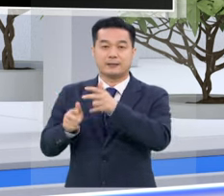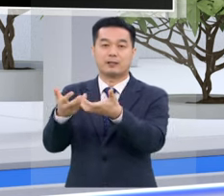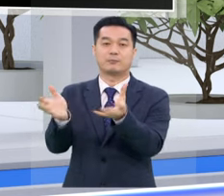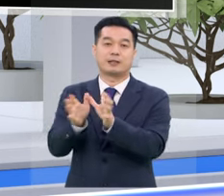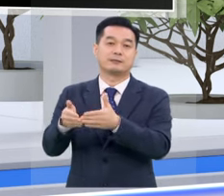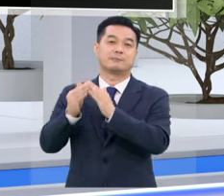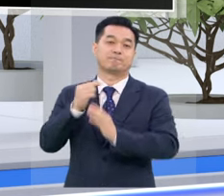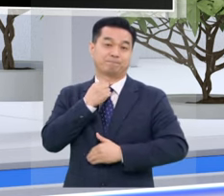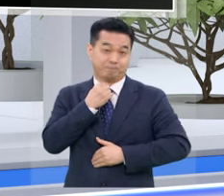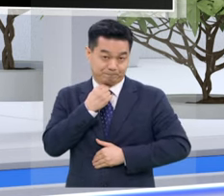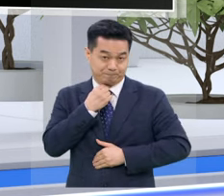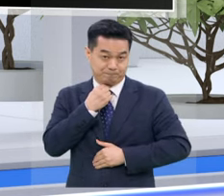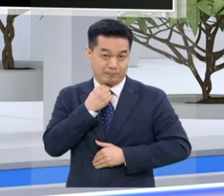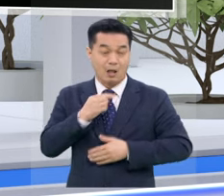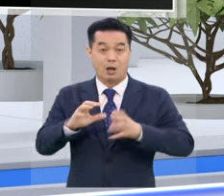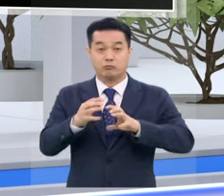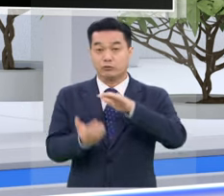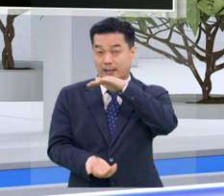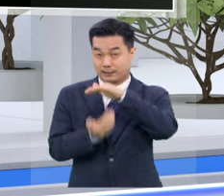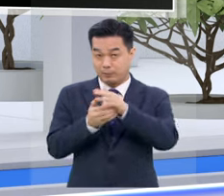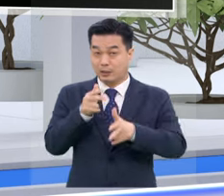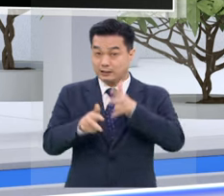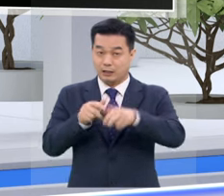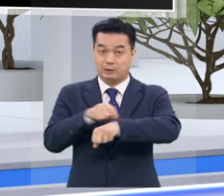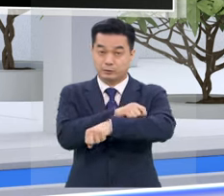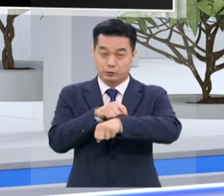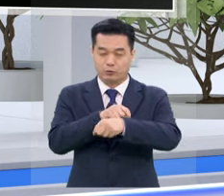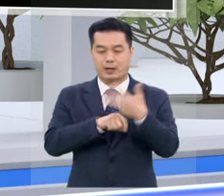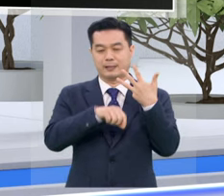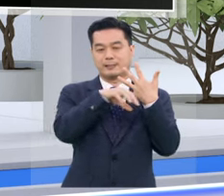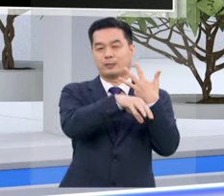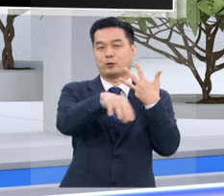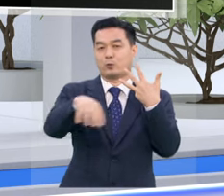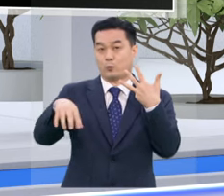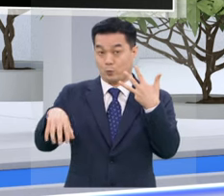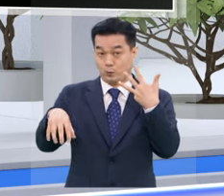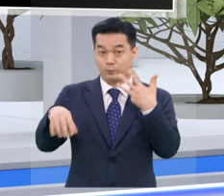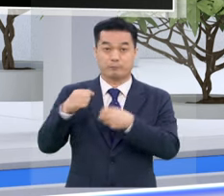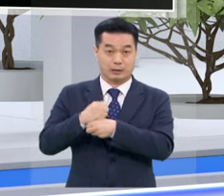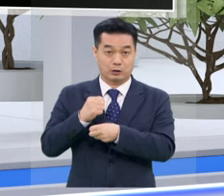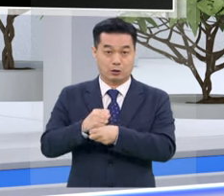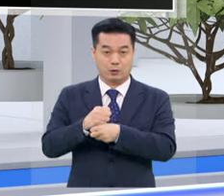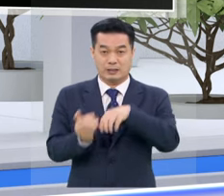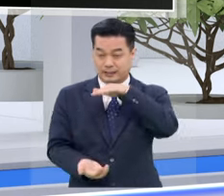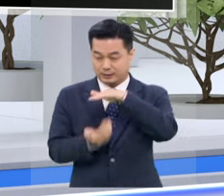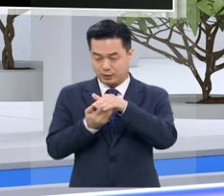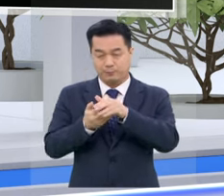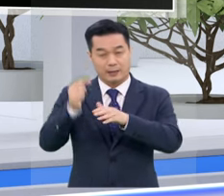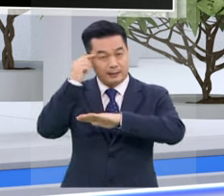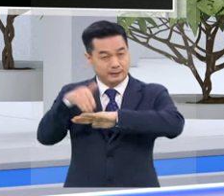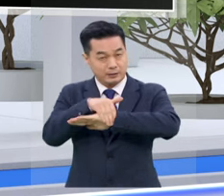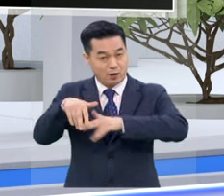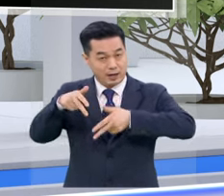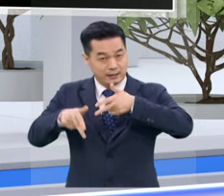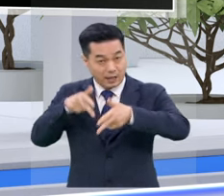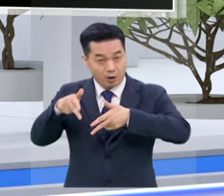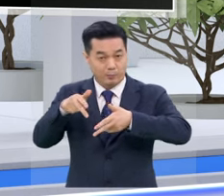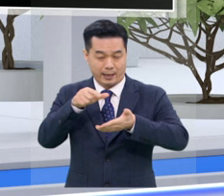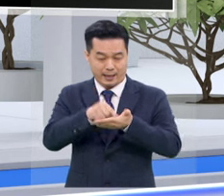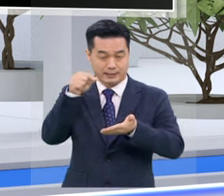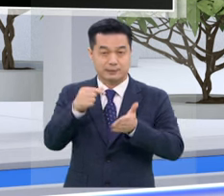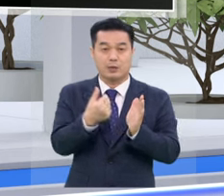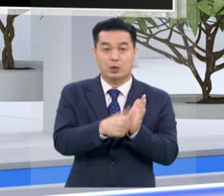만들겠습니다 국가 첨단 산업 특화단지 여곳 조선과 더불어 첨단 전략산업의 핵심인